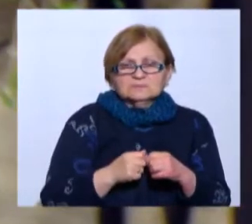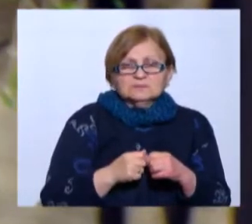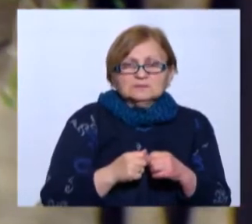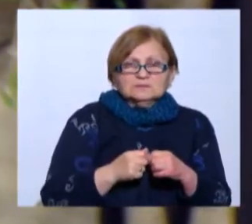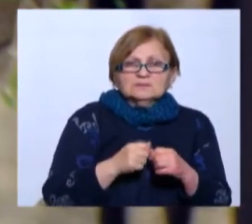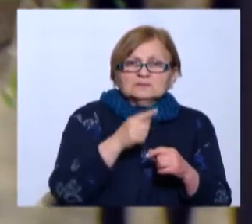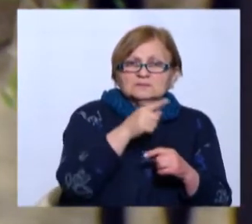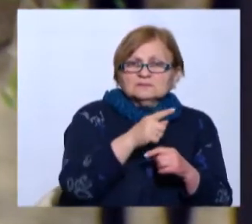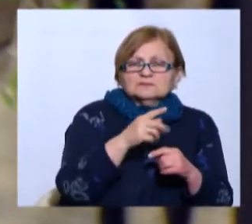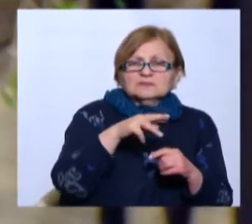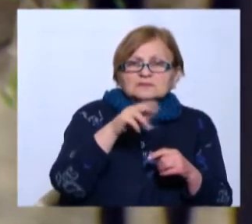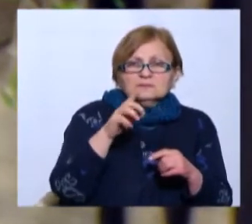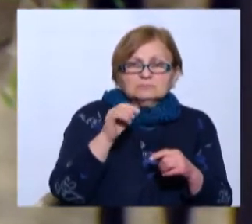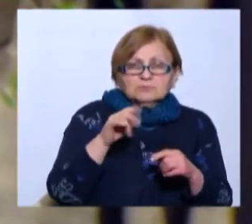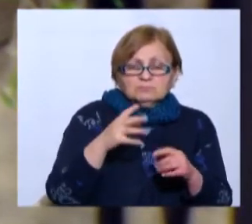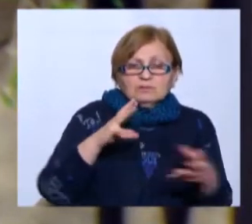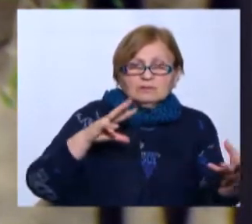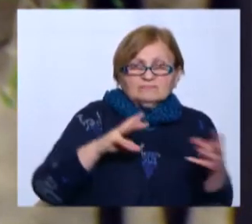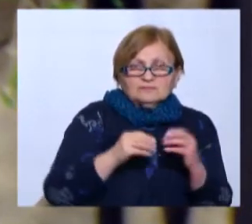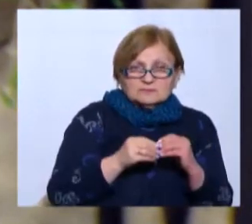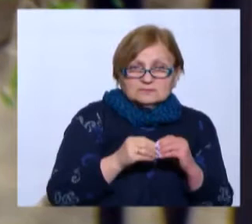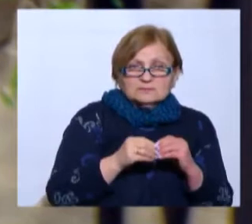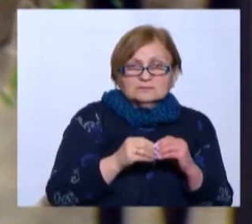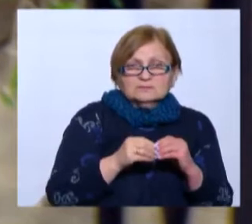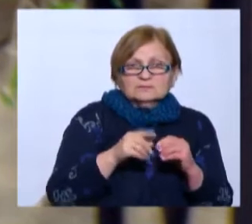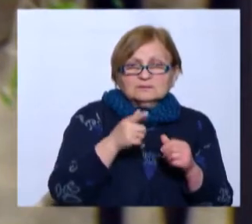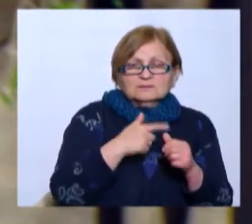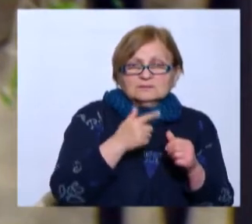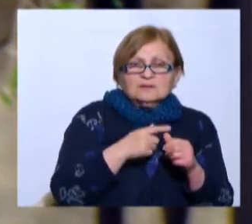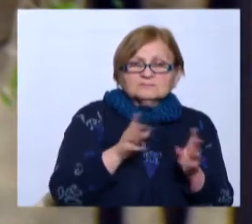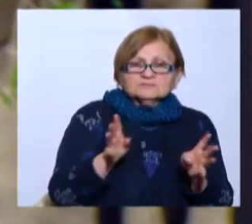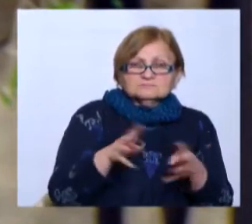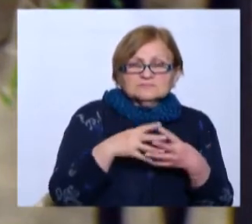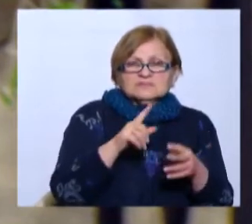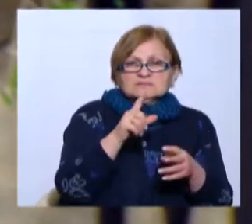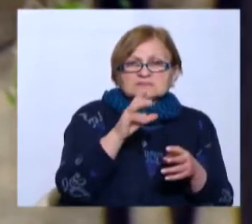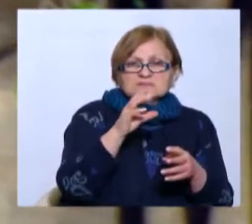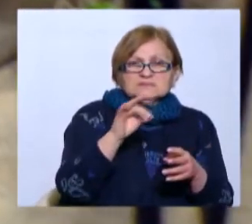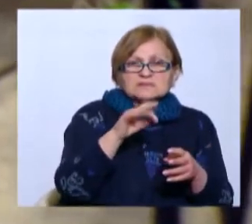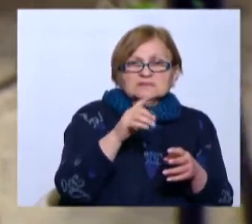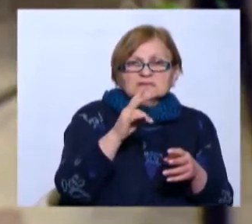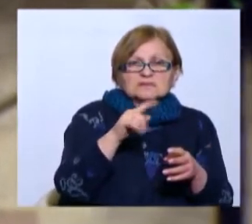დებულება გავაერთიანეთ ერთად და ამას ამ პროცესს ეწოდება სინთეზირება.